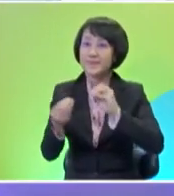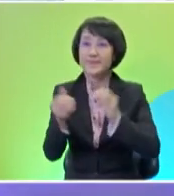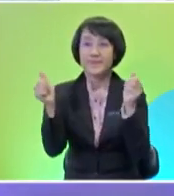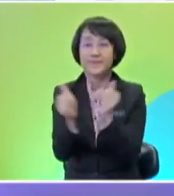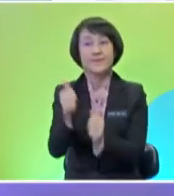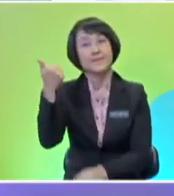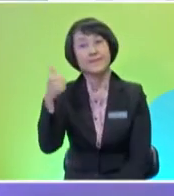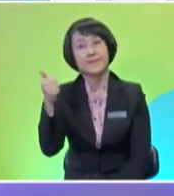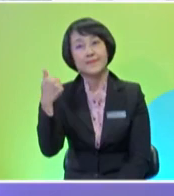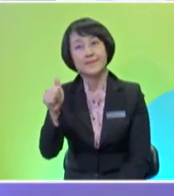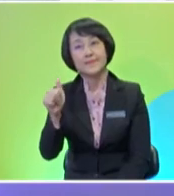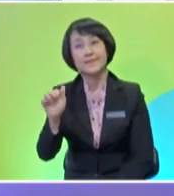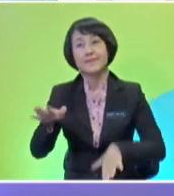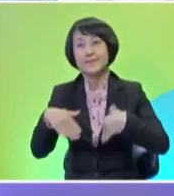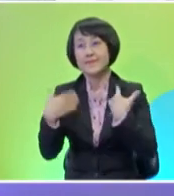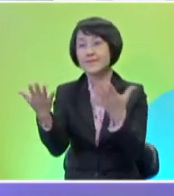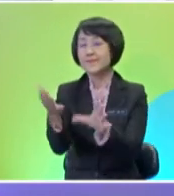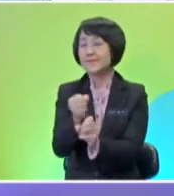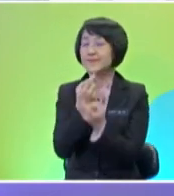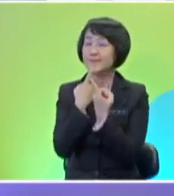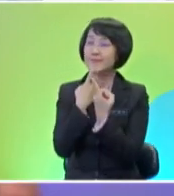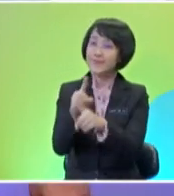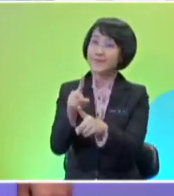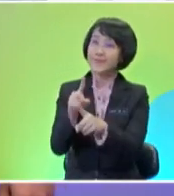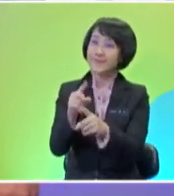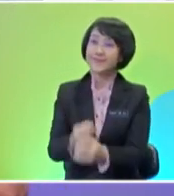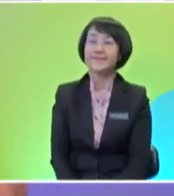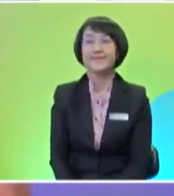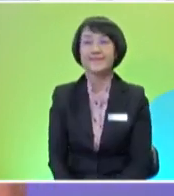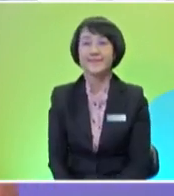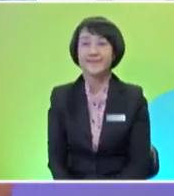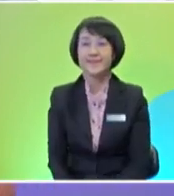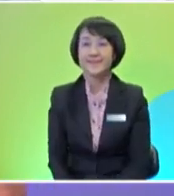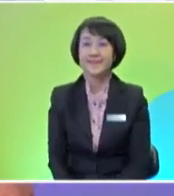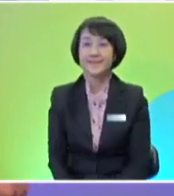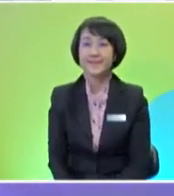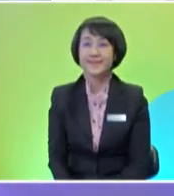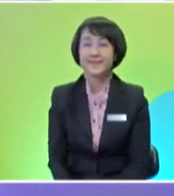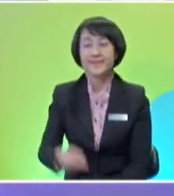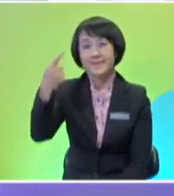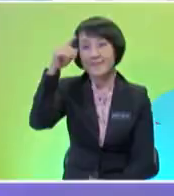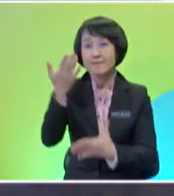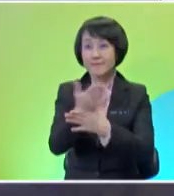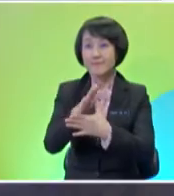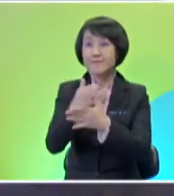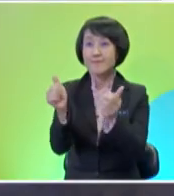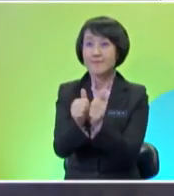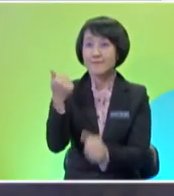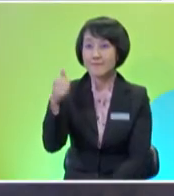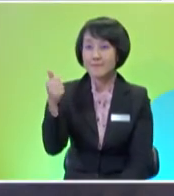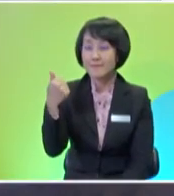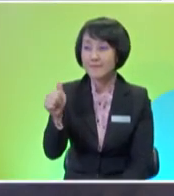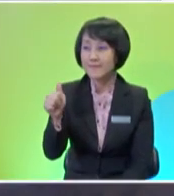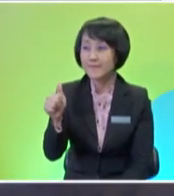macam mana kita tidak dapatkan jawabannya oke baiklah oke untuk pembagian dengan 10 Oke Kris